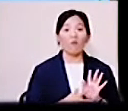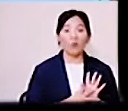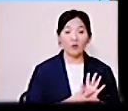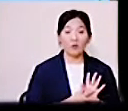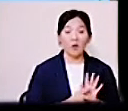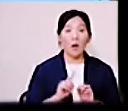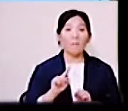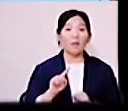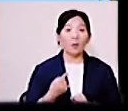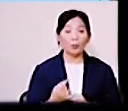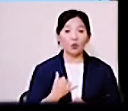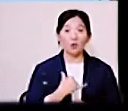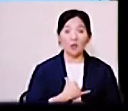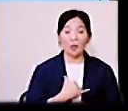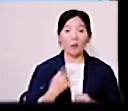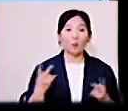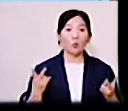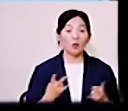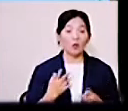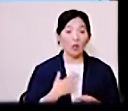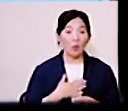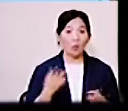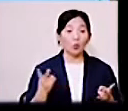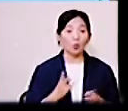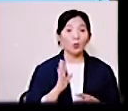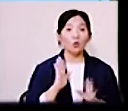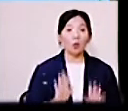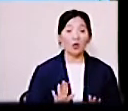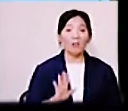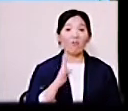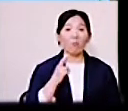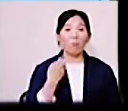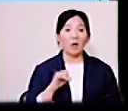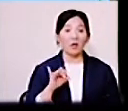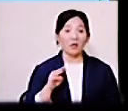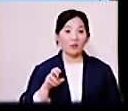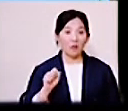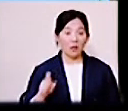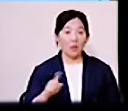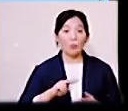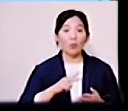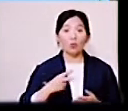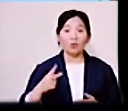8, потому что нам нужно только в байтах. И у нас получилось